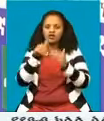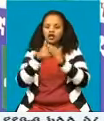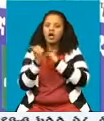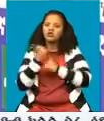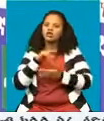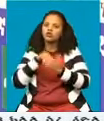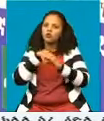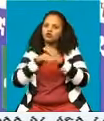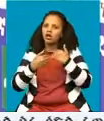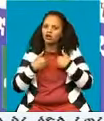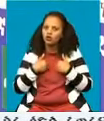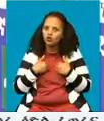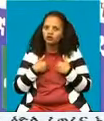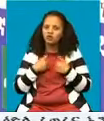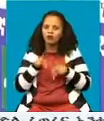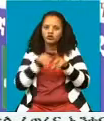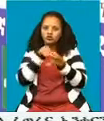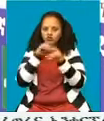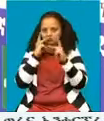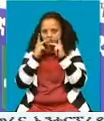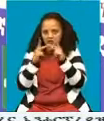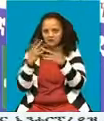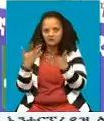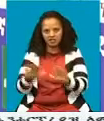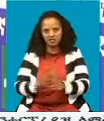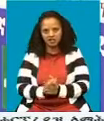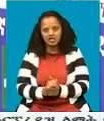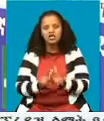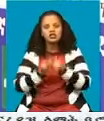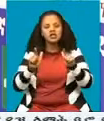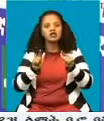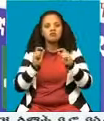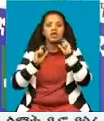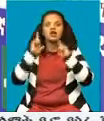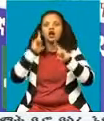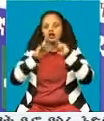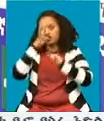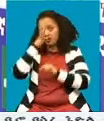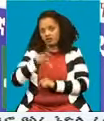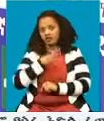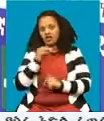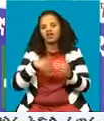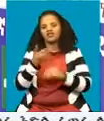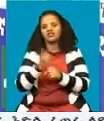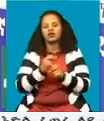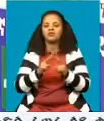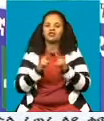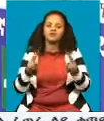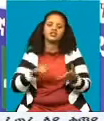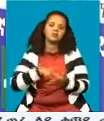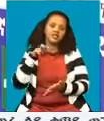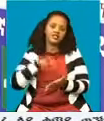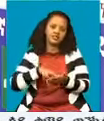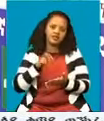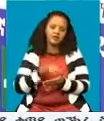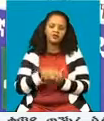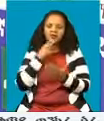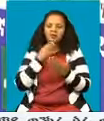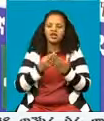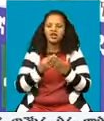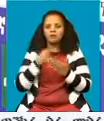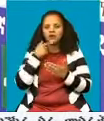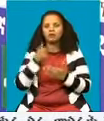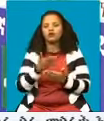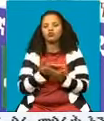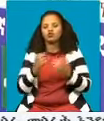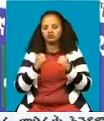ሐዋሳ ከተማ ውስጥ ያለውን ወርዶ ማህበረሰቡን ለመመልከት ሞክረዋል። ትልቅ መነቃቃትን እንደሚፈጥርና ለቀጣይ ስራን በጣም እንደሚያነሳሳን፣ መልካም የተባሉ